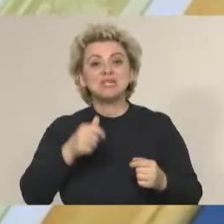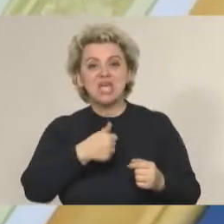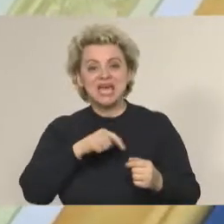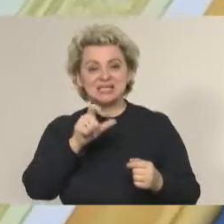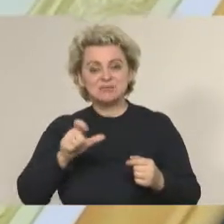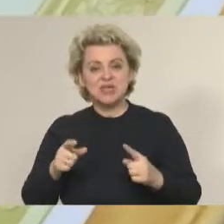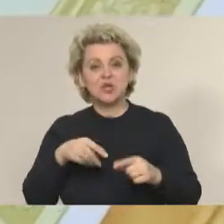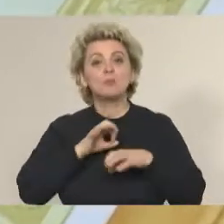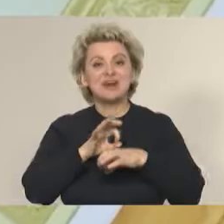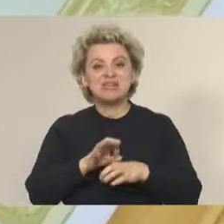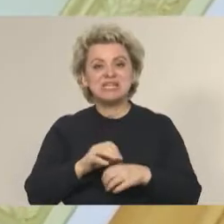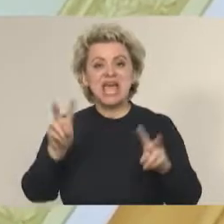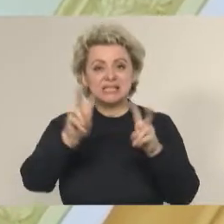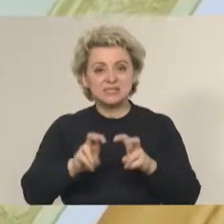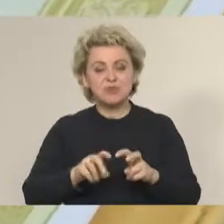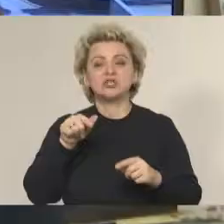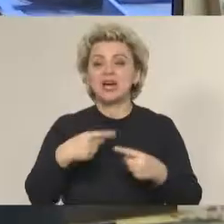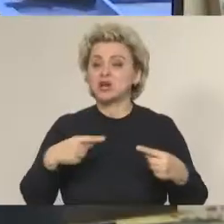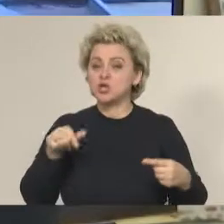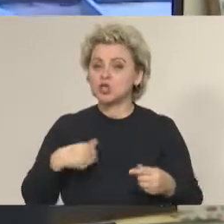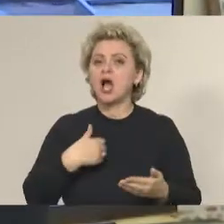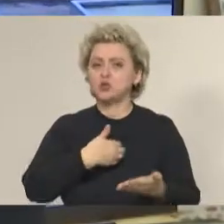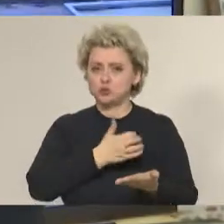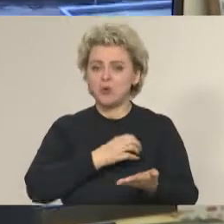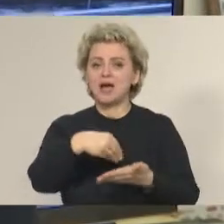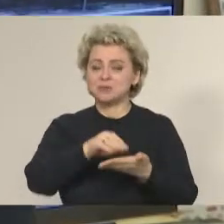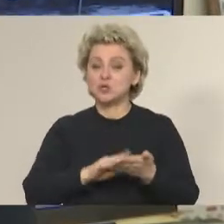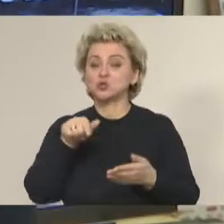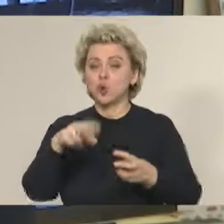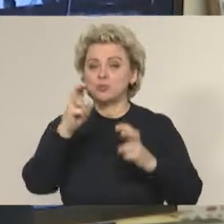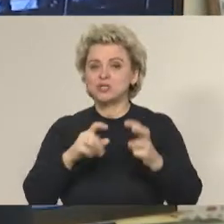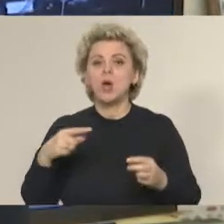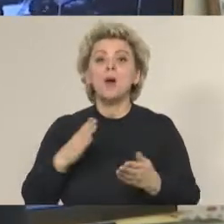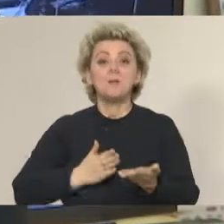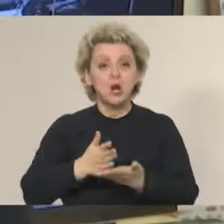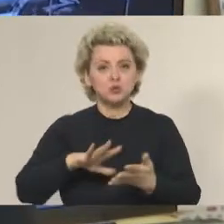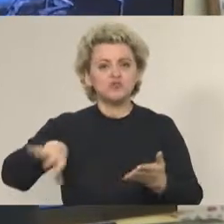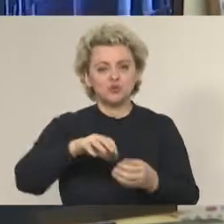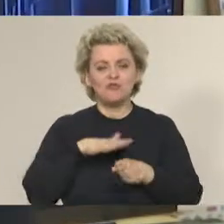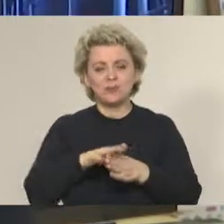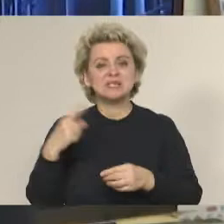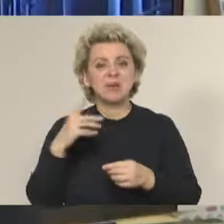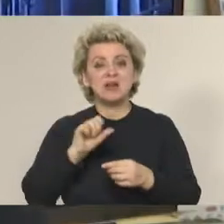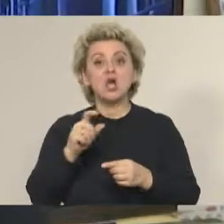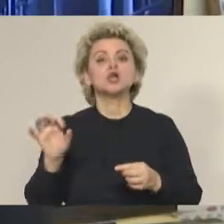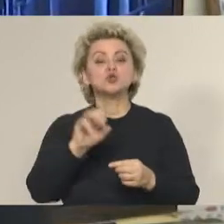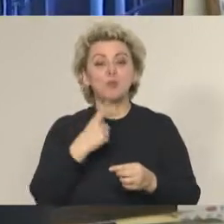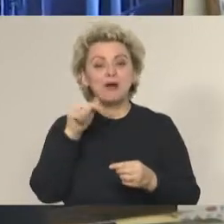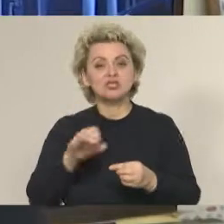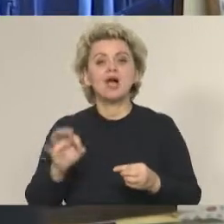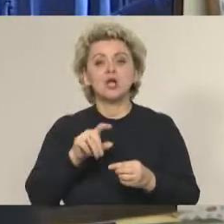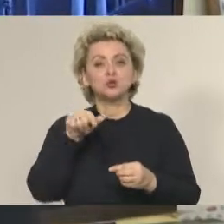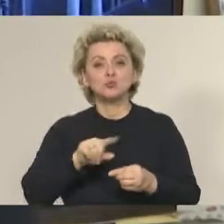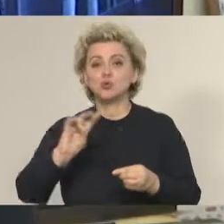экспертов, при проведении экспертизы, аудита, хочу отметить, что это предприятие его прошло с первого раза. То есть о чем это говорит? Это говорит о том,